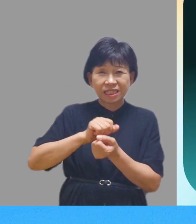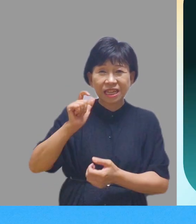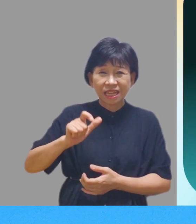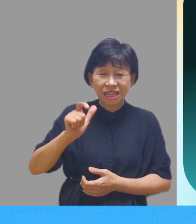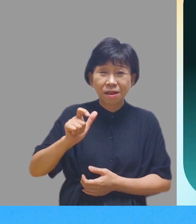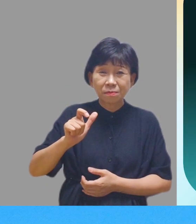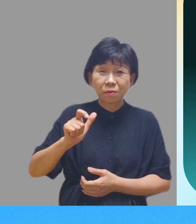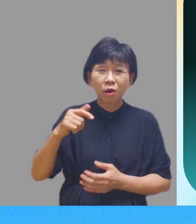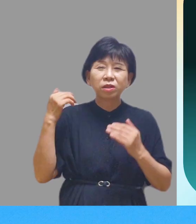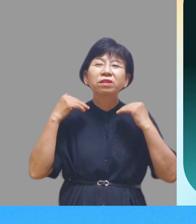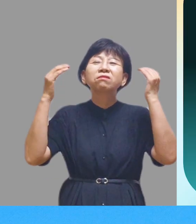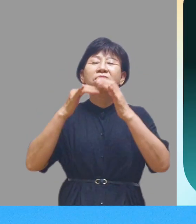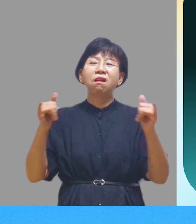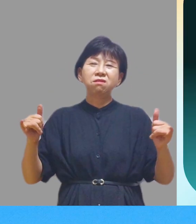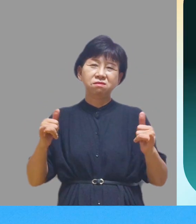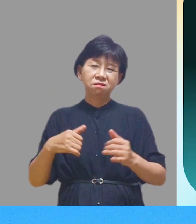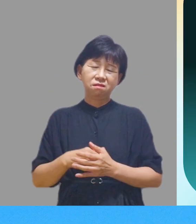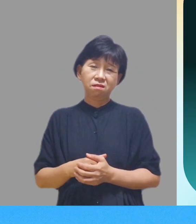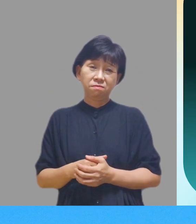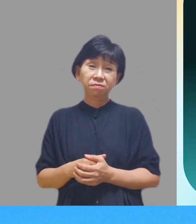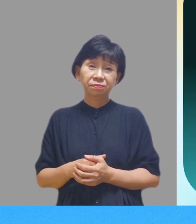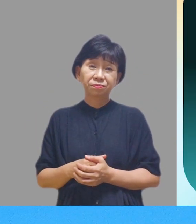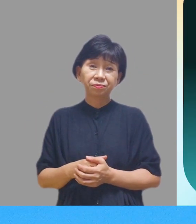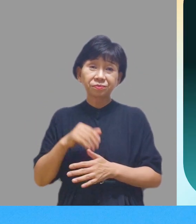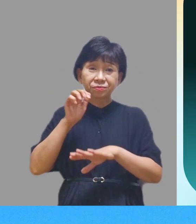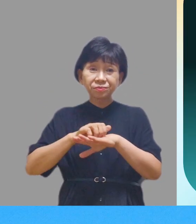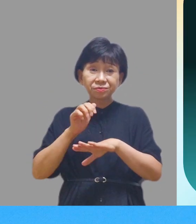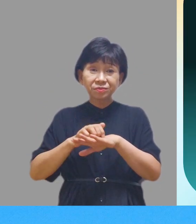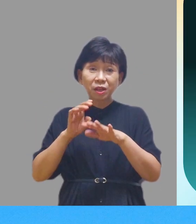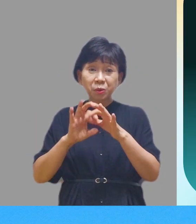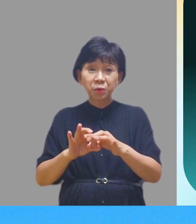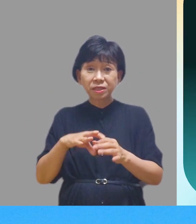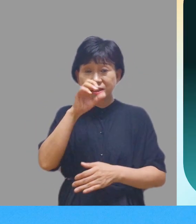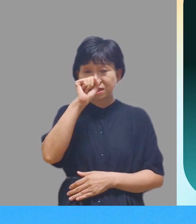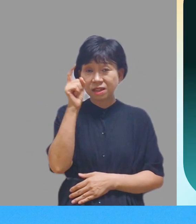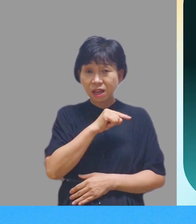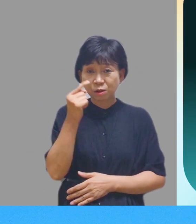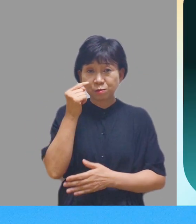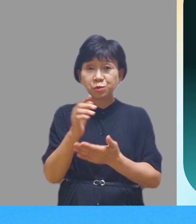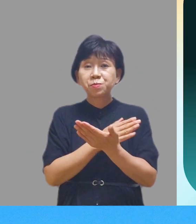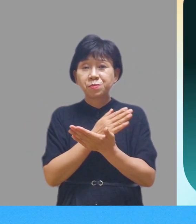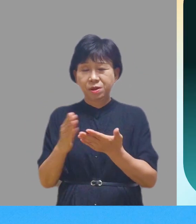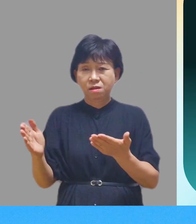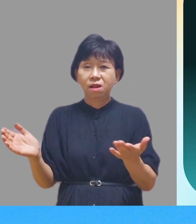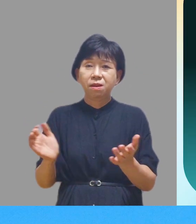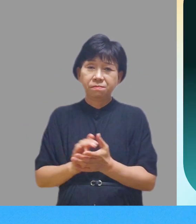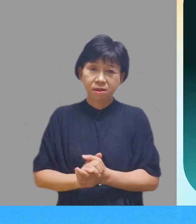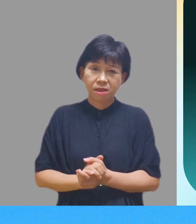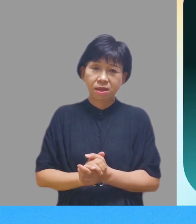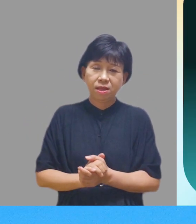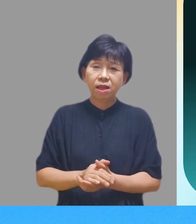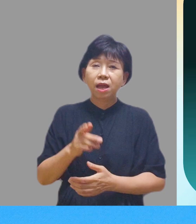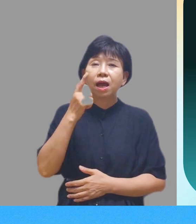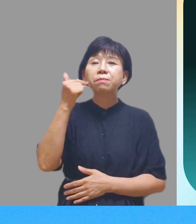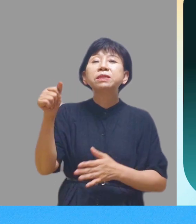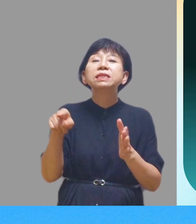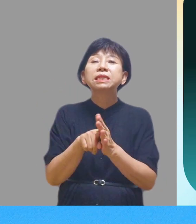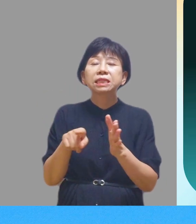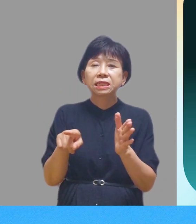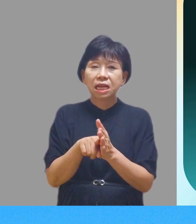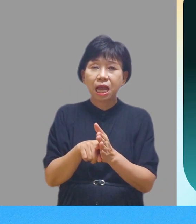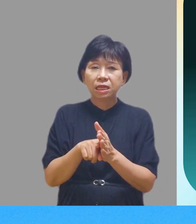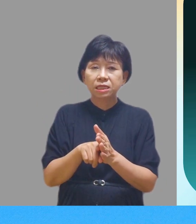그들은 지각을 사용함으로 연단을 받아 선악을 분별하는 자들이니라. 아멘. 아버지의 신앙은요, 바로